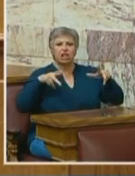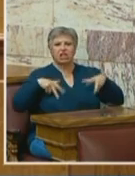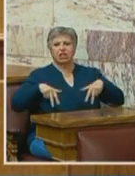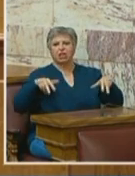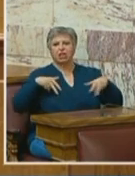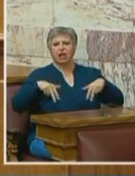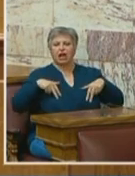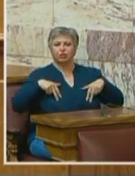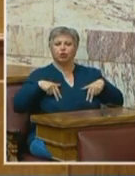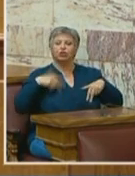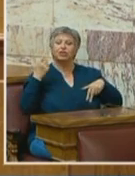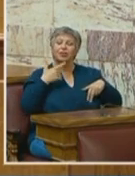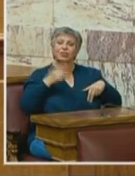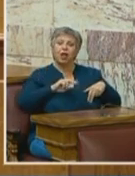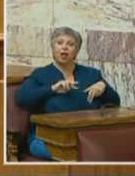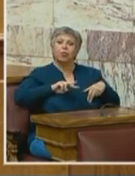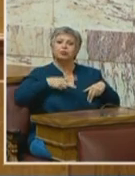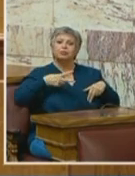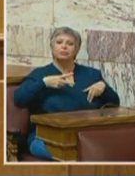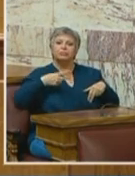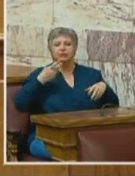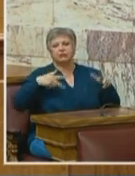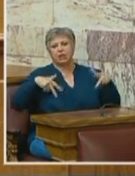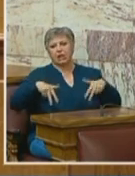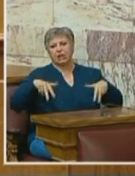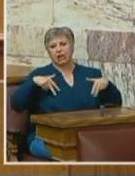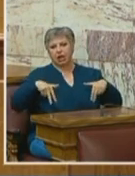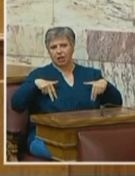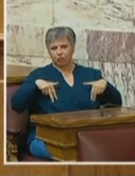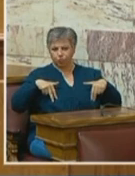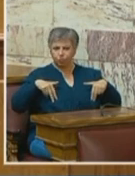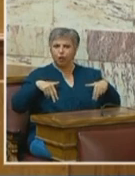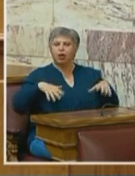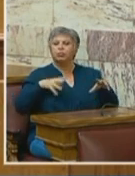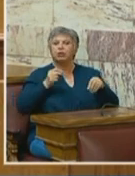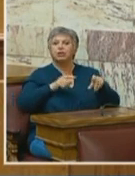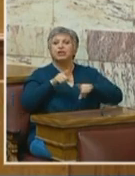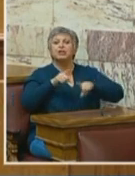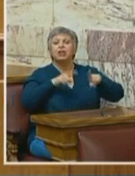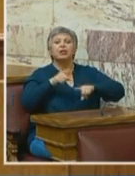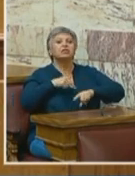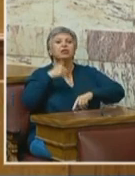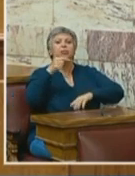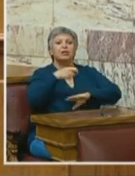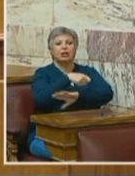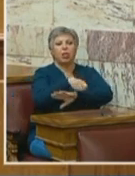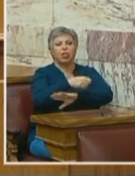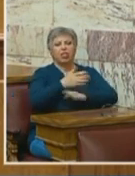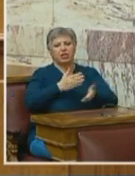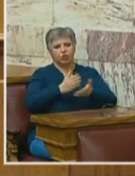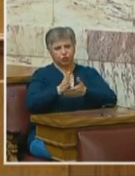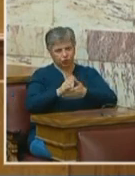στηθεί στη δικαιοσύνη. Όλα αυτά με αφορμή ένα υπαρκτό εταιρικό σκάνδαλο, και αναφέρομαι